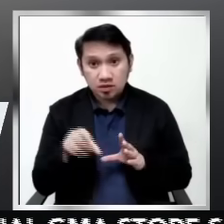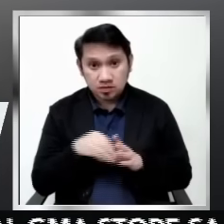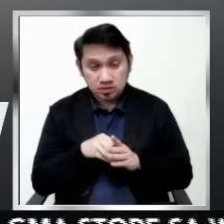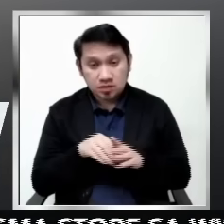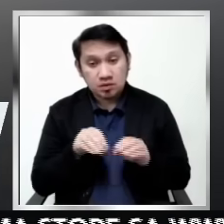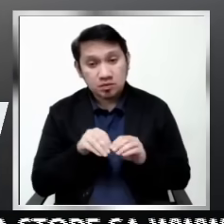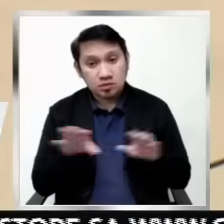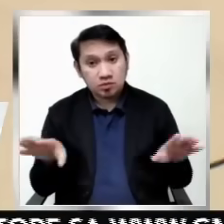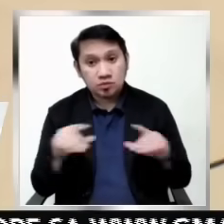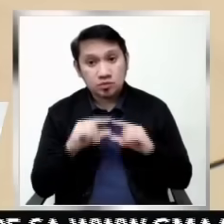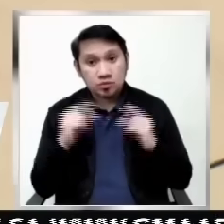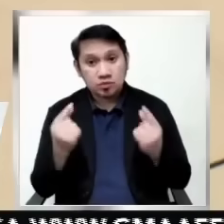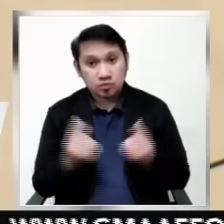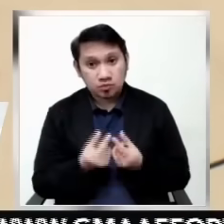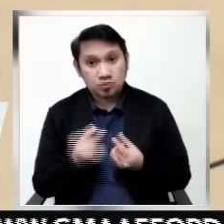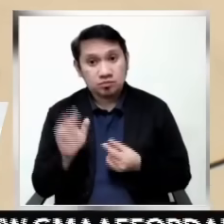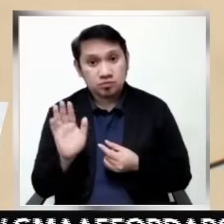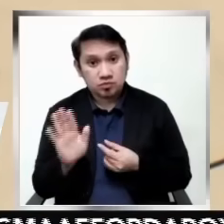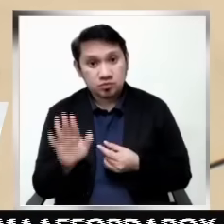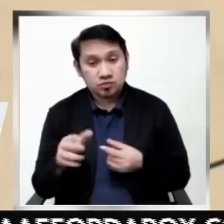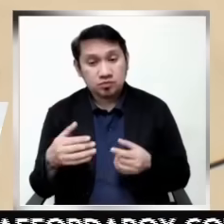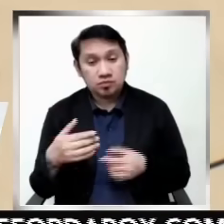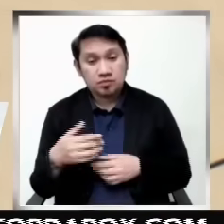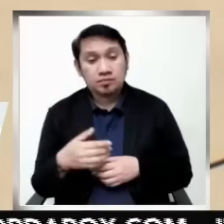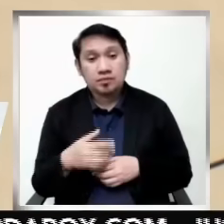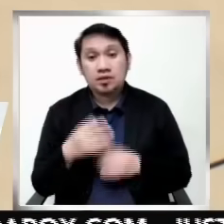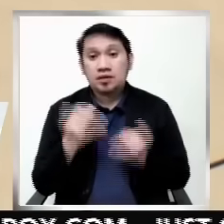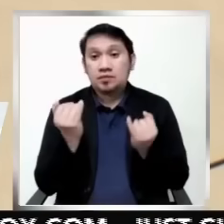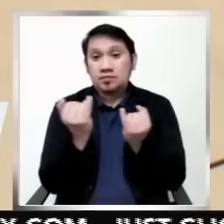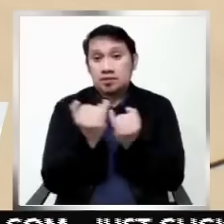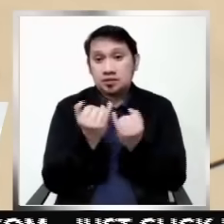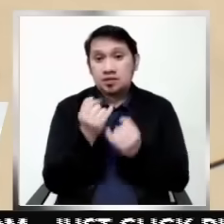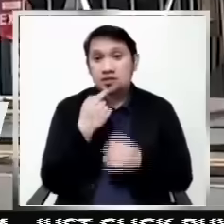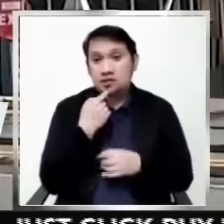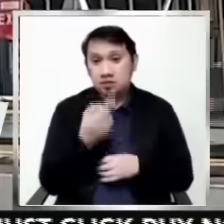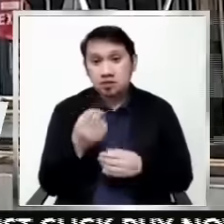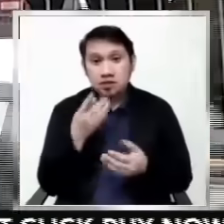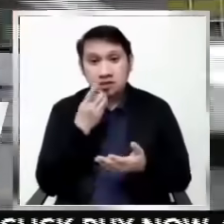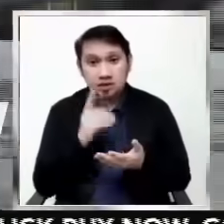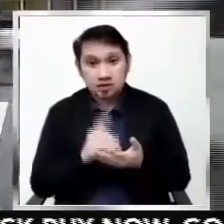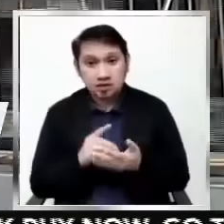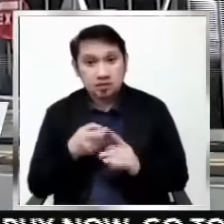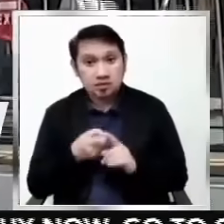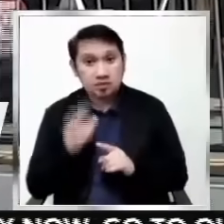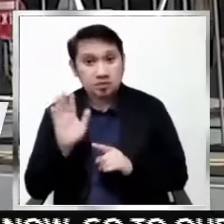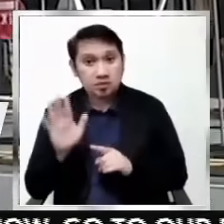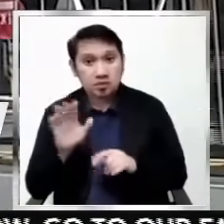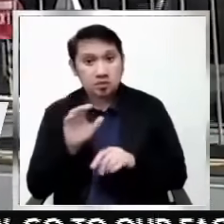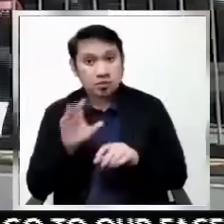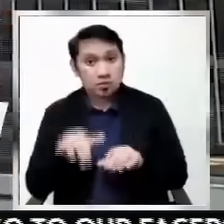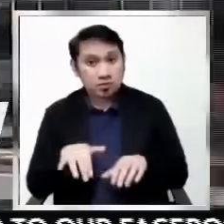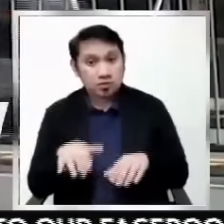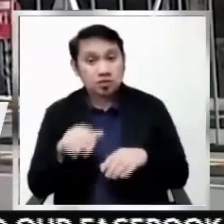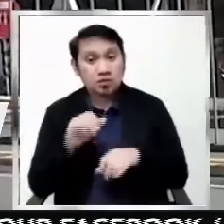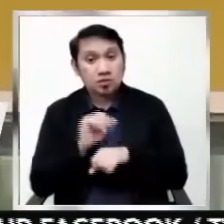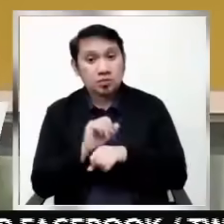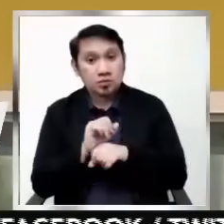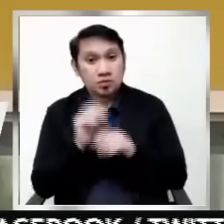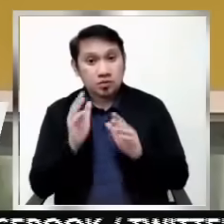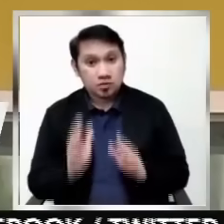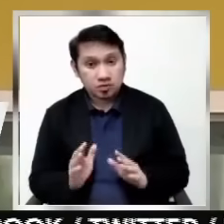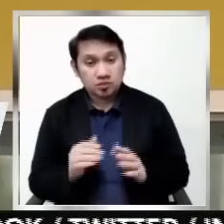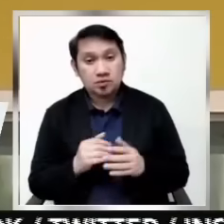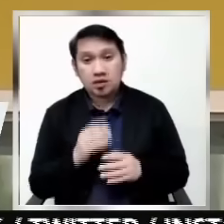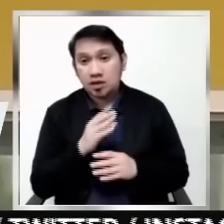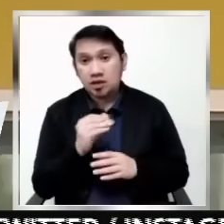Medusa Ransomware Group. Nauna nang sinabi ng PhilHealth na mga datos mula sa computers ng kanilang empleyado ang nakompromiso at hindi